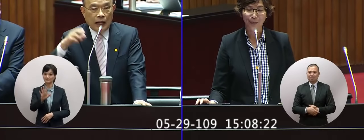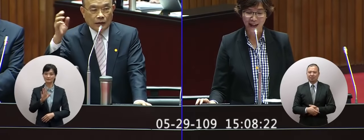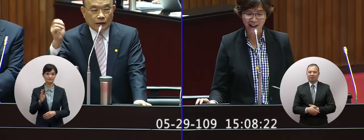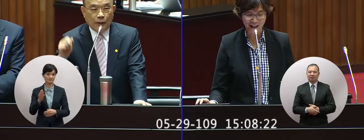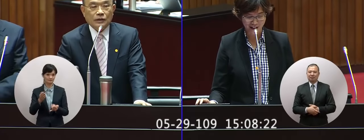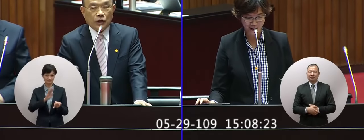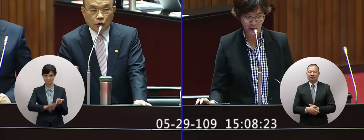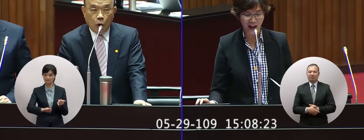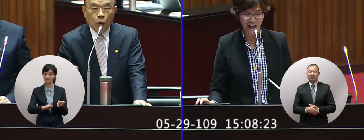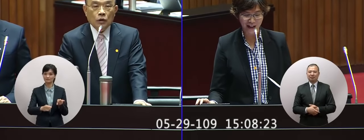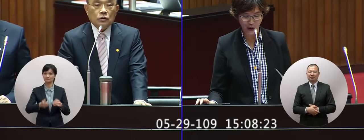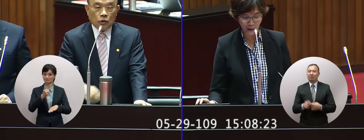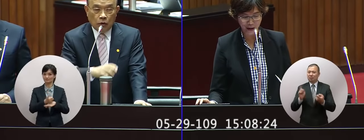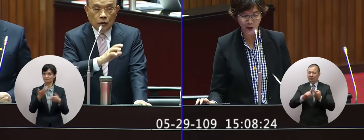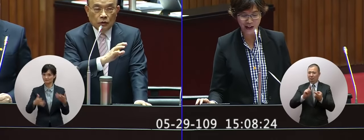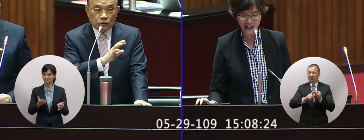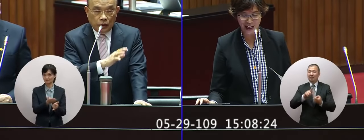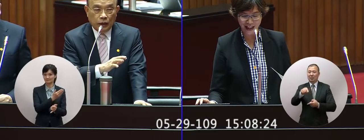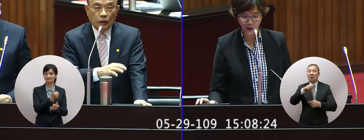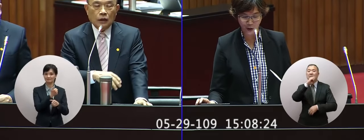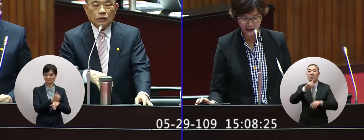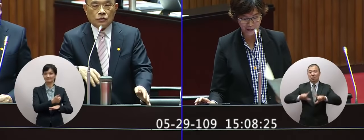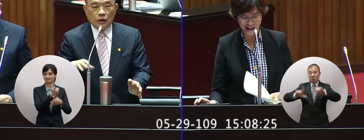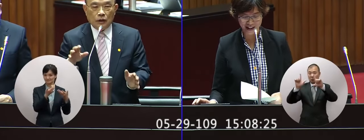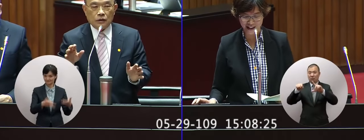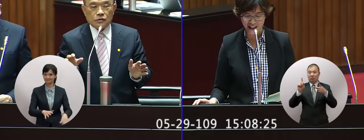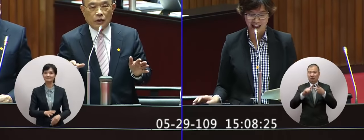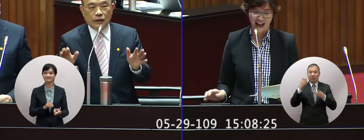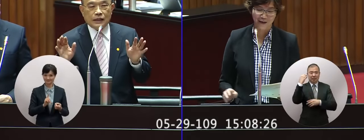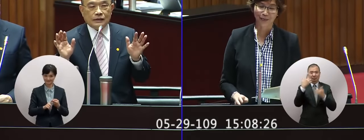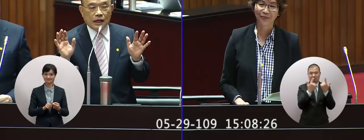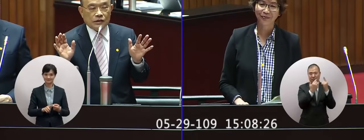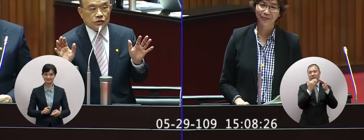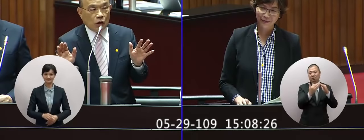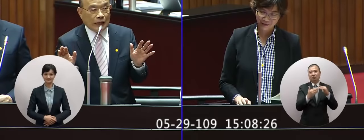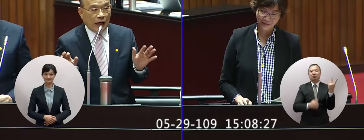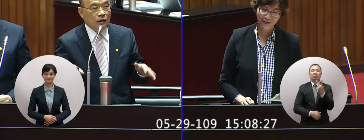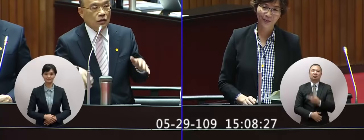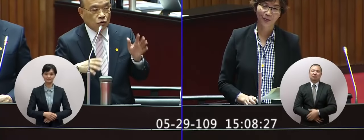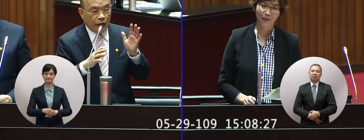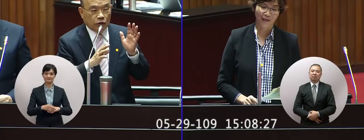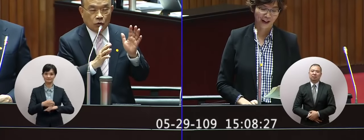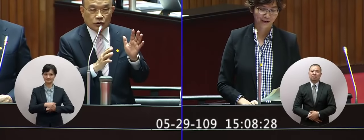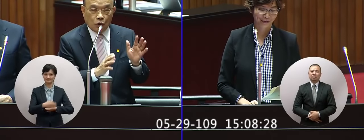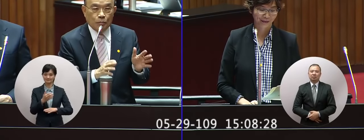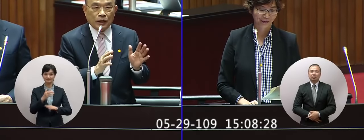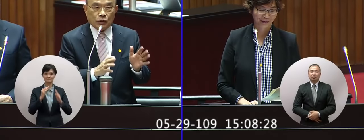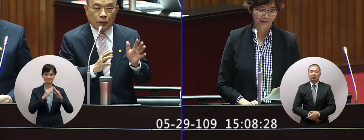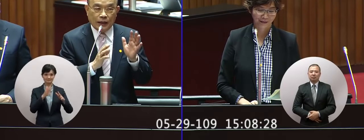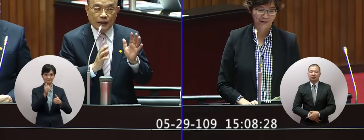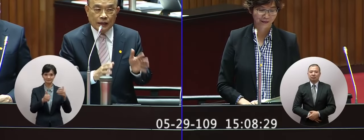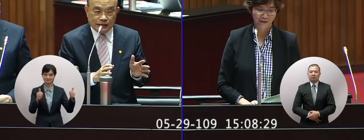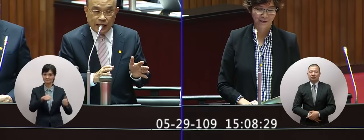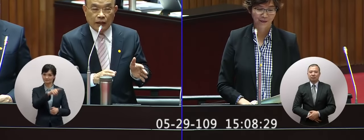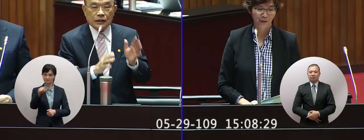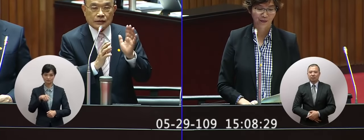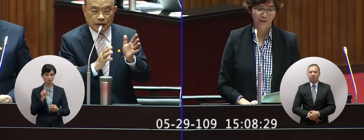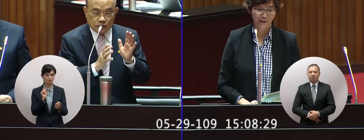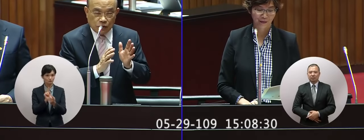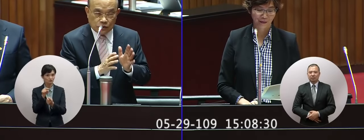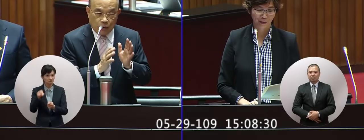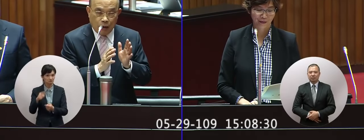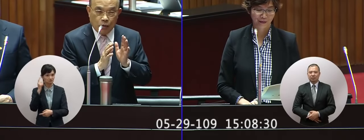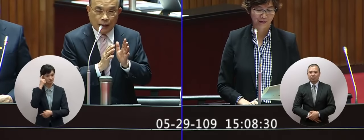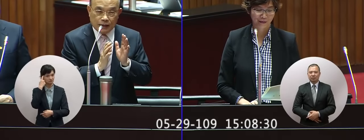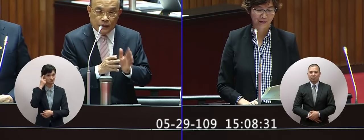尾当到台湾最头。 你当过屏东县长，当过新北市县长， 所以这县市首长对统筹分配税款的意见、